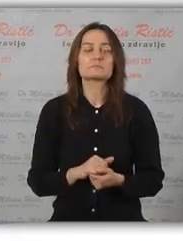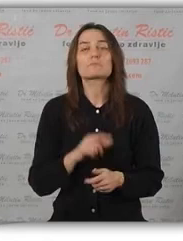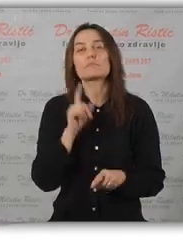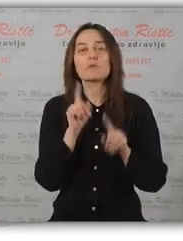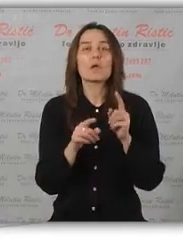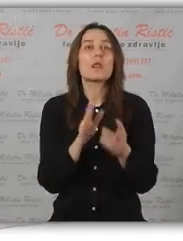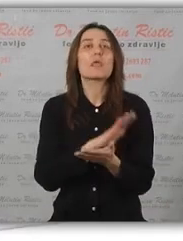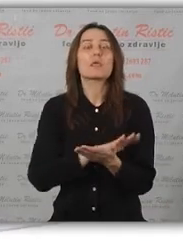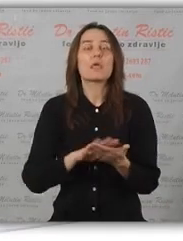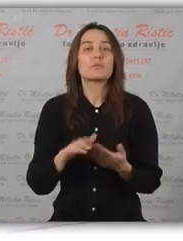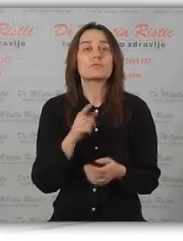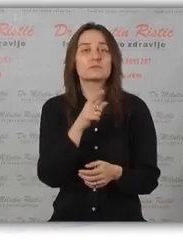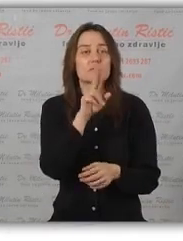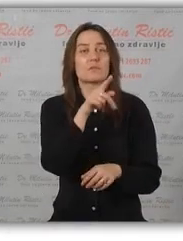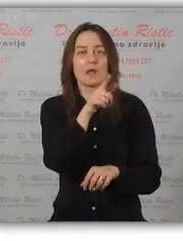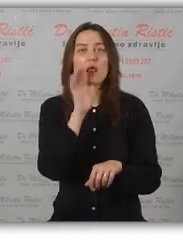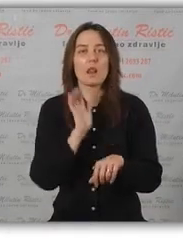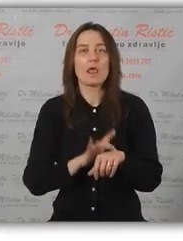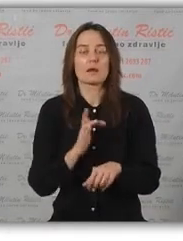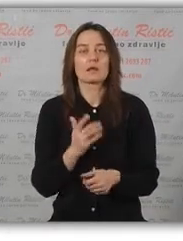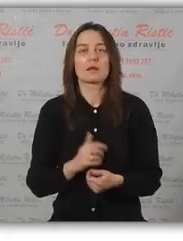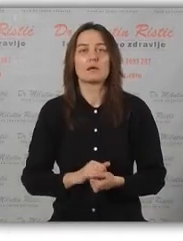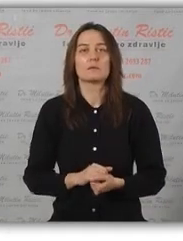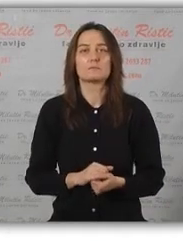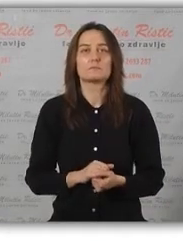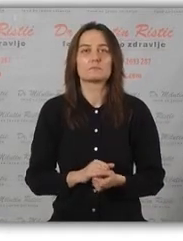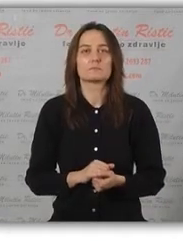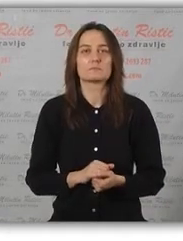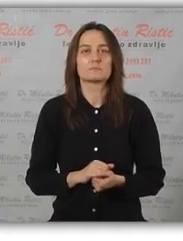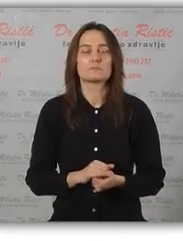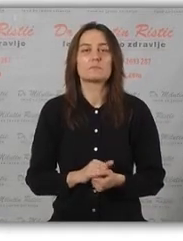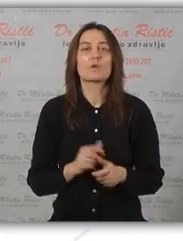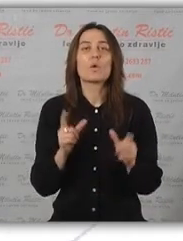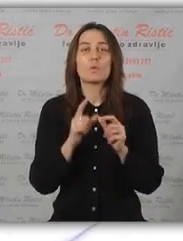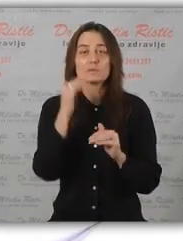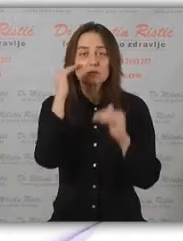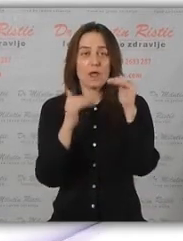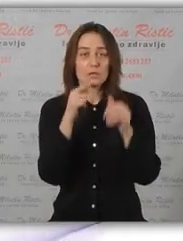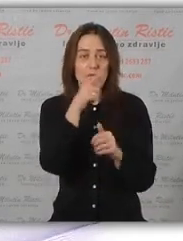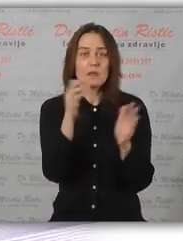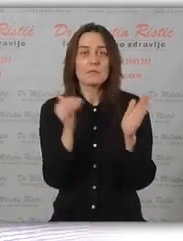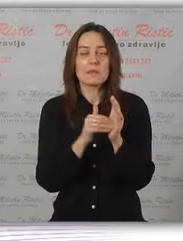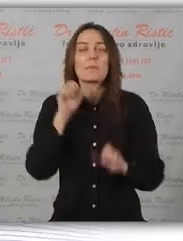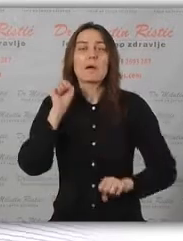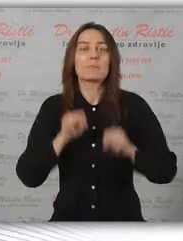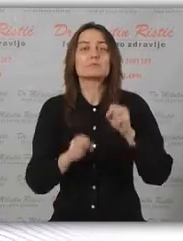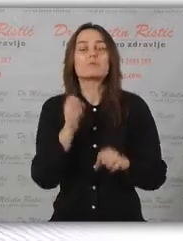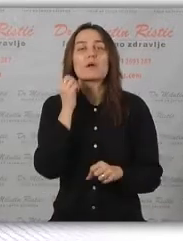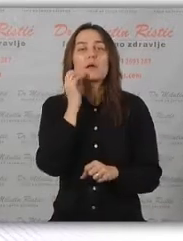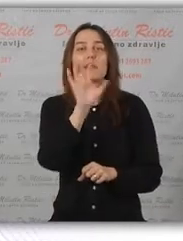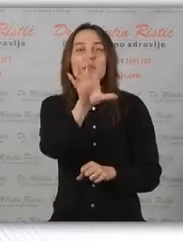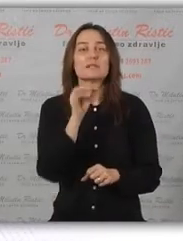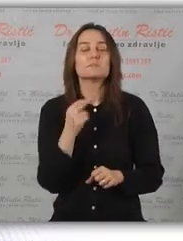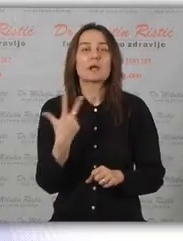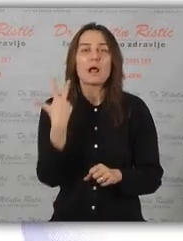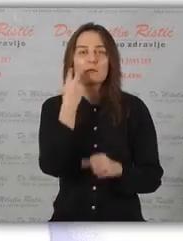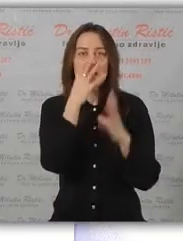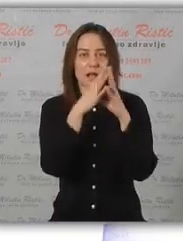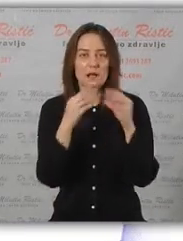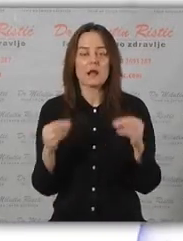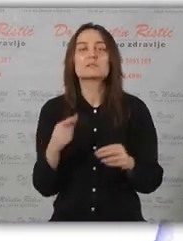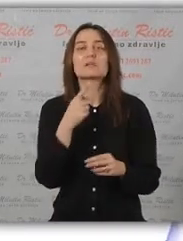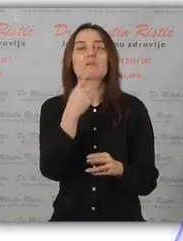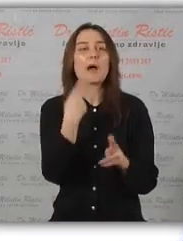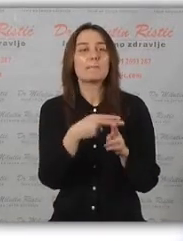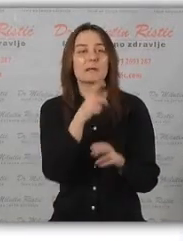preosetljivosti ili je jednostavno sklon tim nekim alergijskim reakcijama. U skladu sa tim treba i postupati prilikom izbora